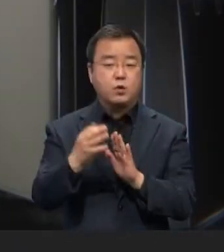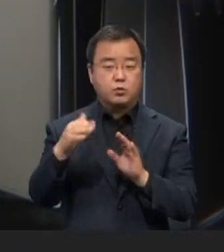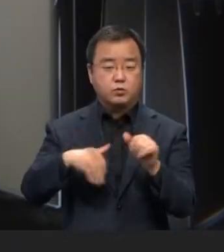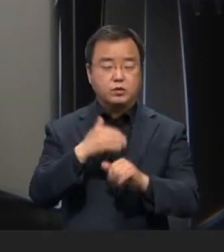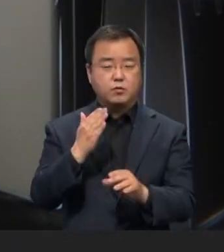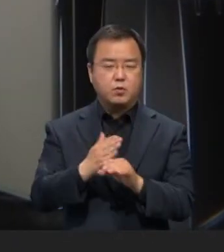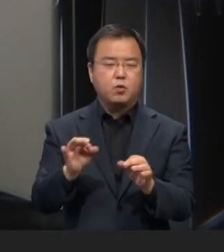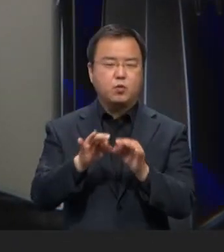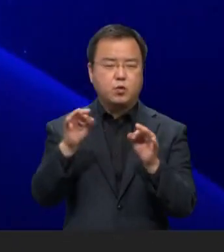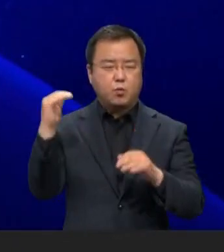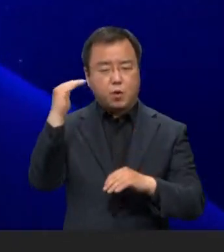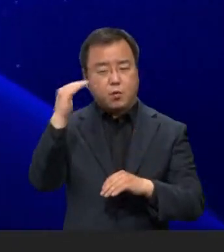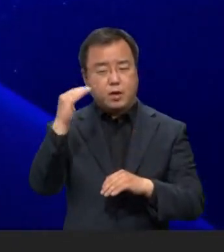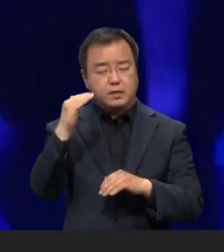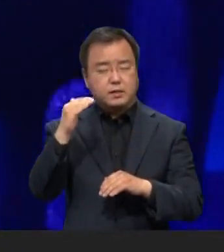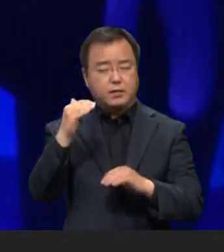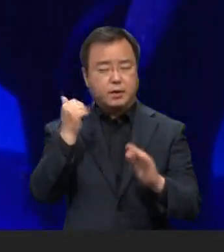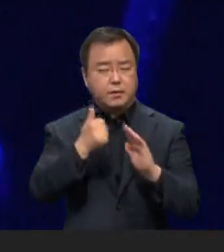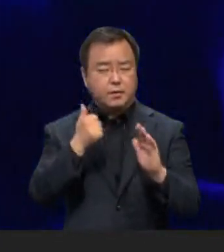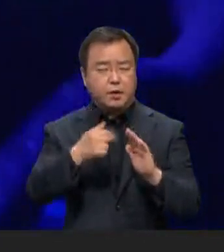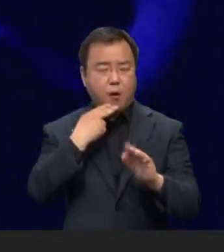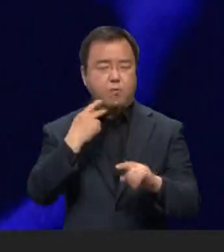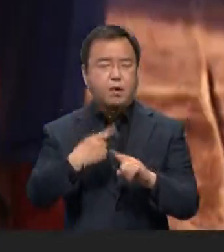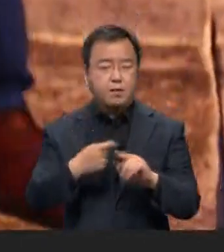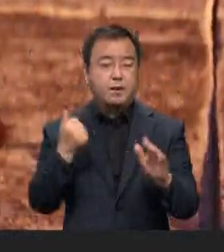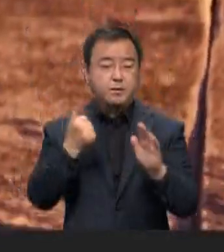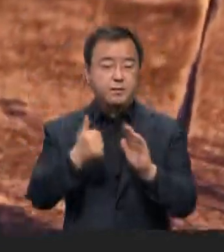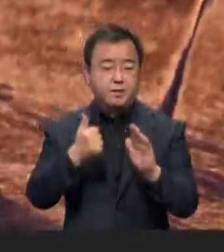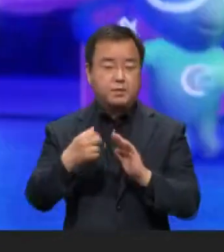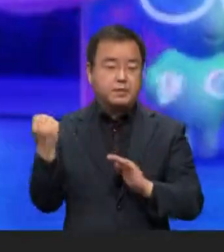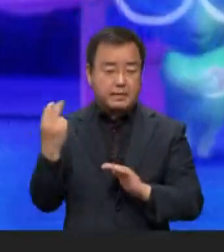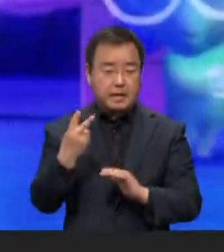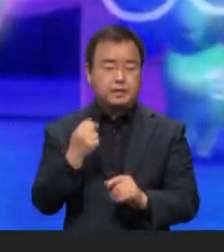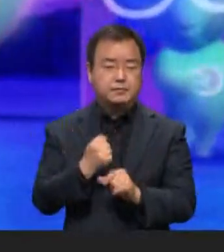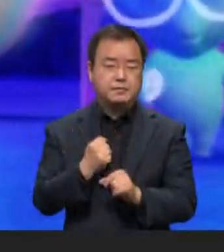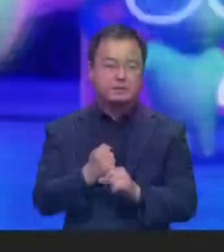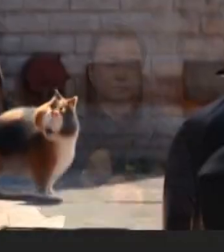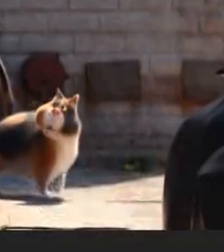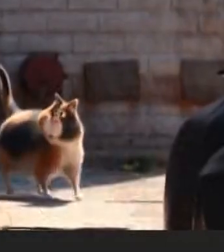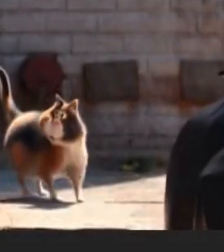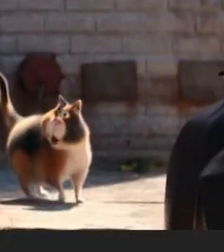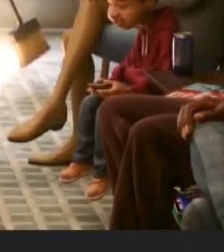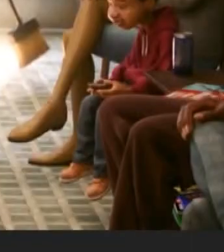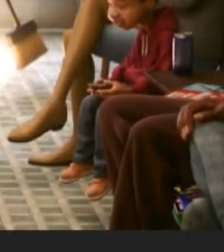관객들의 발걸음을 다시 극장으로 유도하고 있습니다. EBS 뉴스 황대현입니다.